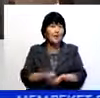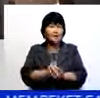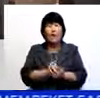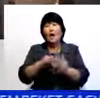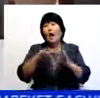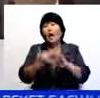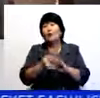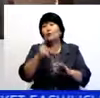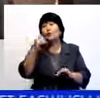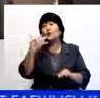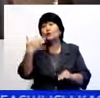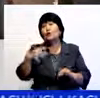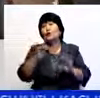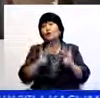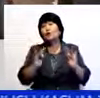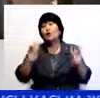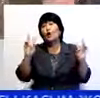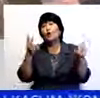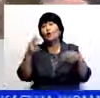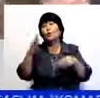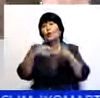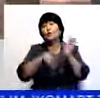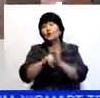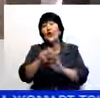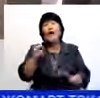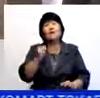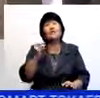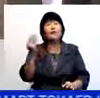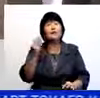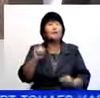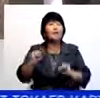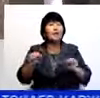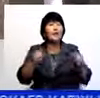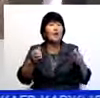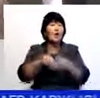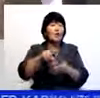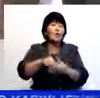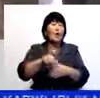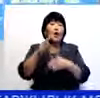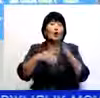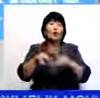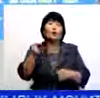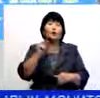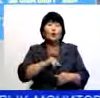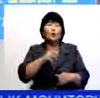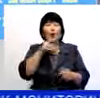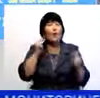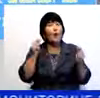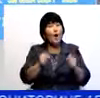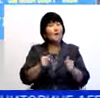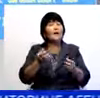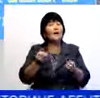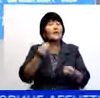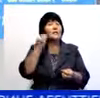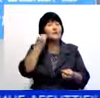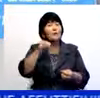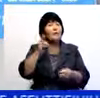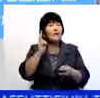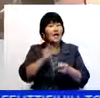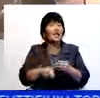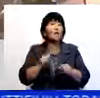Ауылда 150 орындық клубтың құрылысы басталды. Асылбек Шаменов мердігер мекеме өкіліне құрылыс жұмыстарын уақытылы әрі сапалы